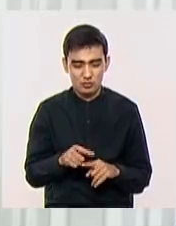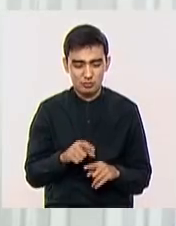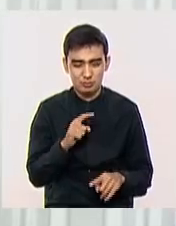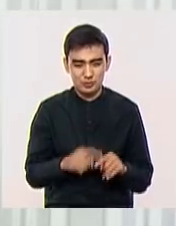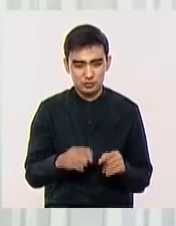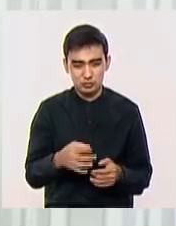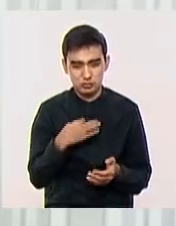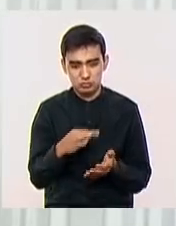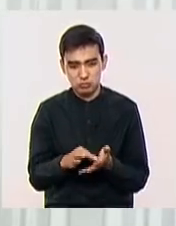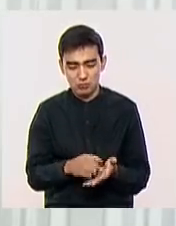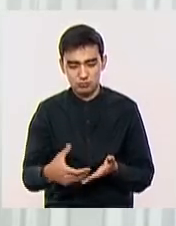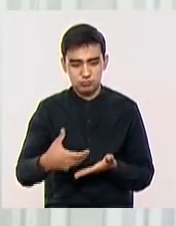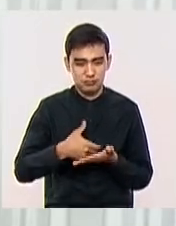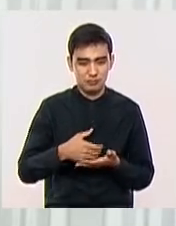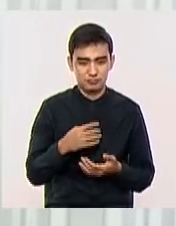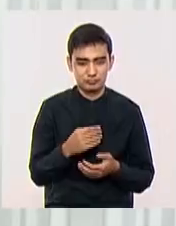мы сразу же получим